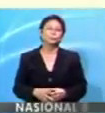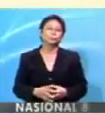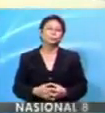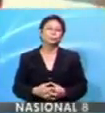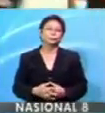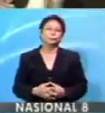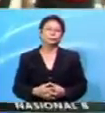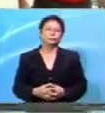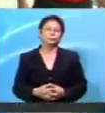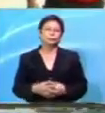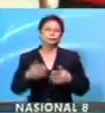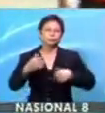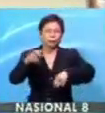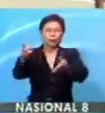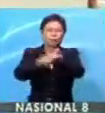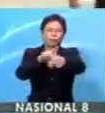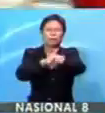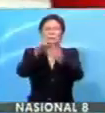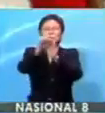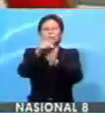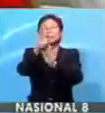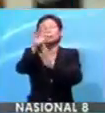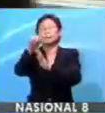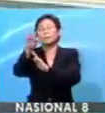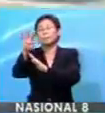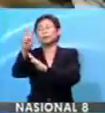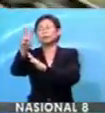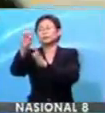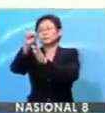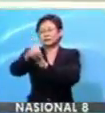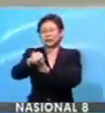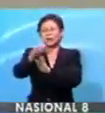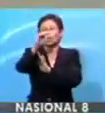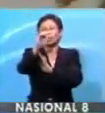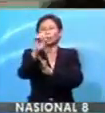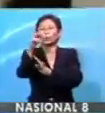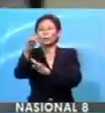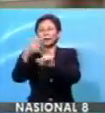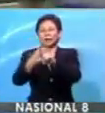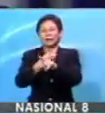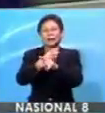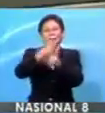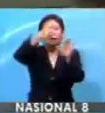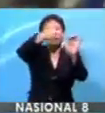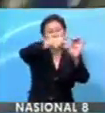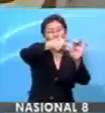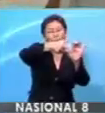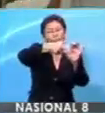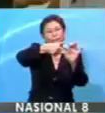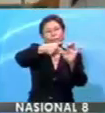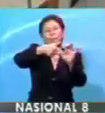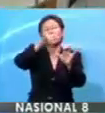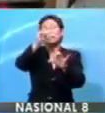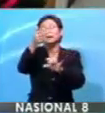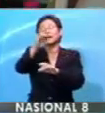cc dengan catatan masa 1 minit 5.424 saat Uki dari pasukan Petronas hongong Yamaha menewaskan